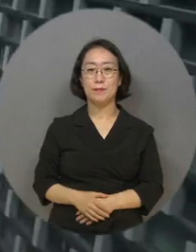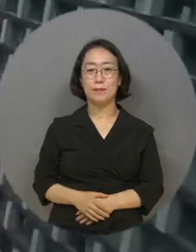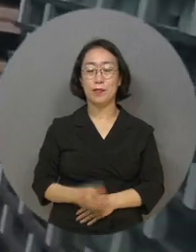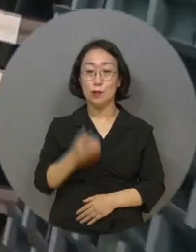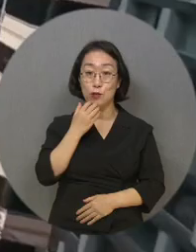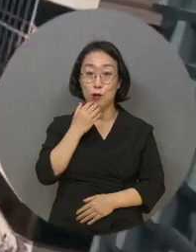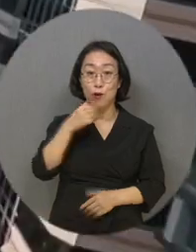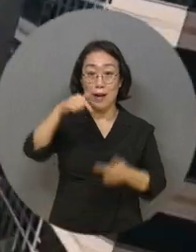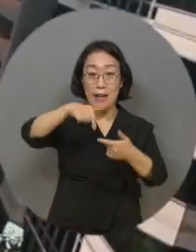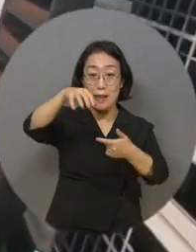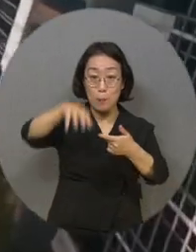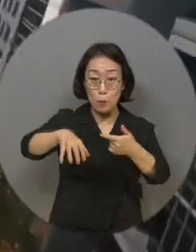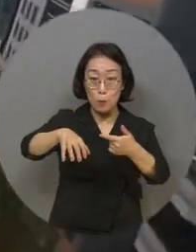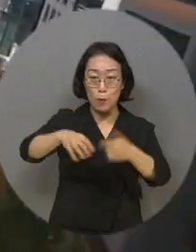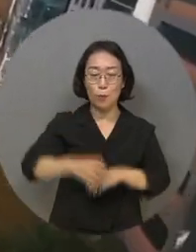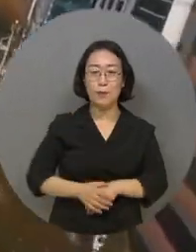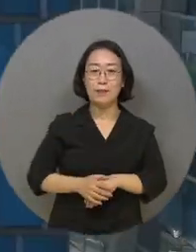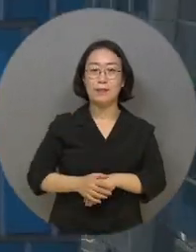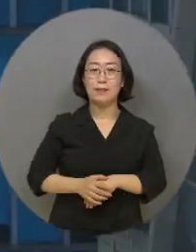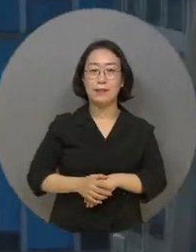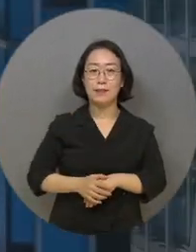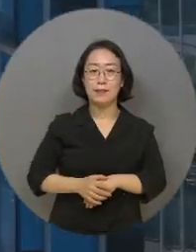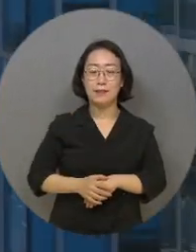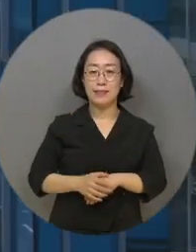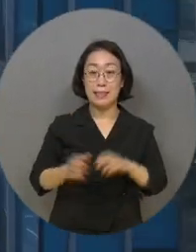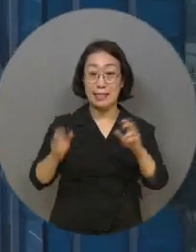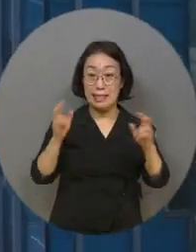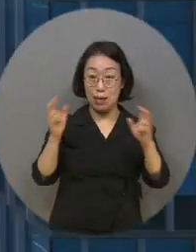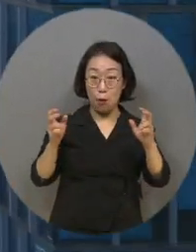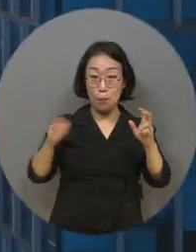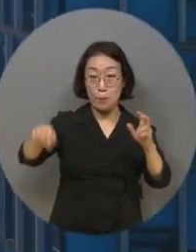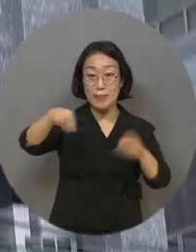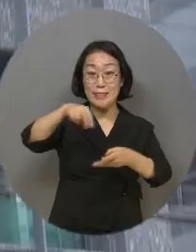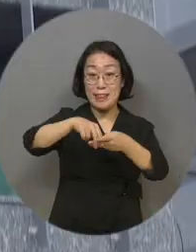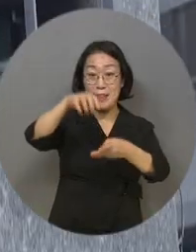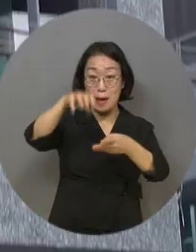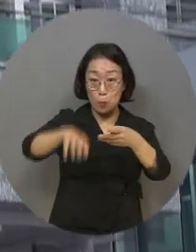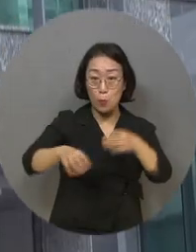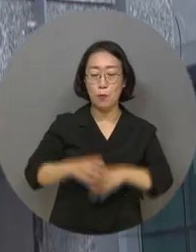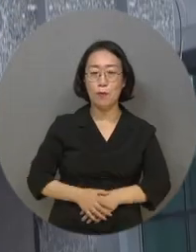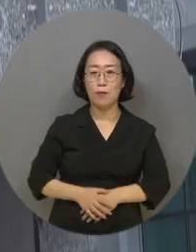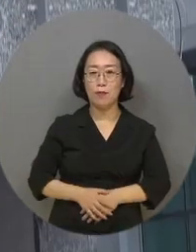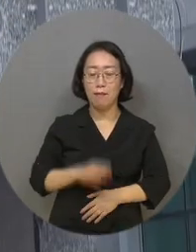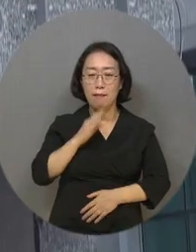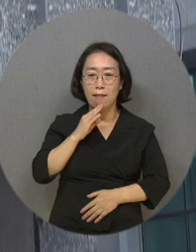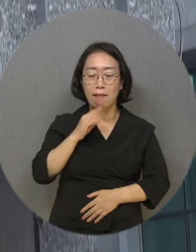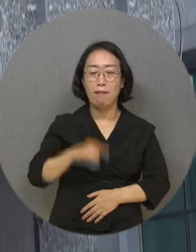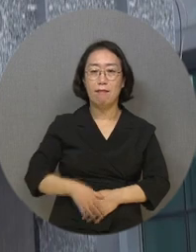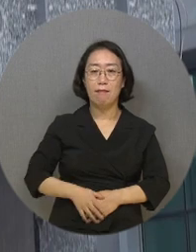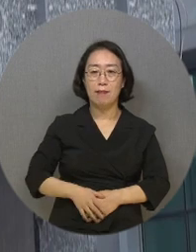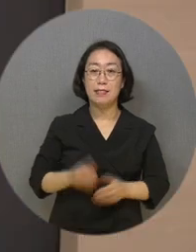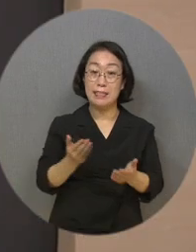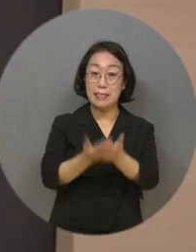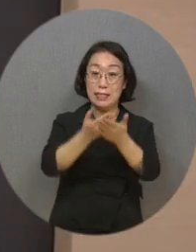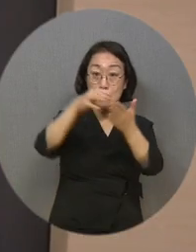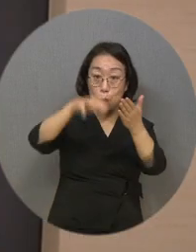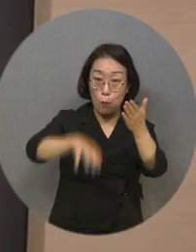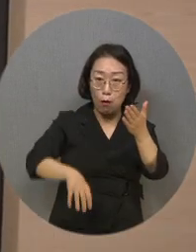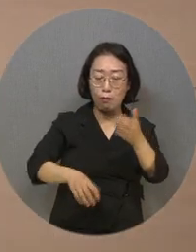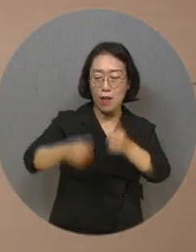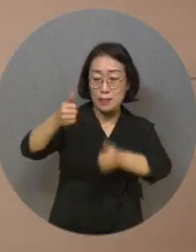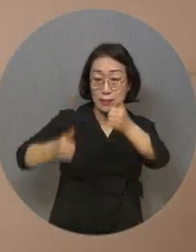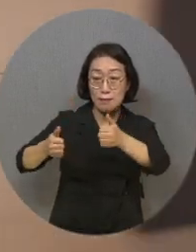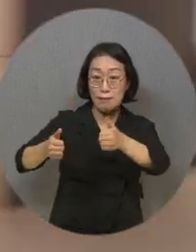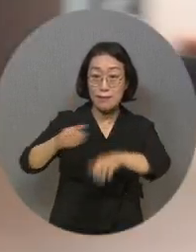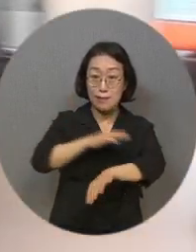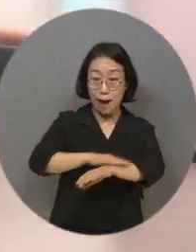서울 강남구 역삼동에 위치한 뉴컨텐츠 기업 지원센터에는 한국컨텐츠진흥원의 기업지원 공개경쟁에서